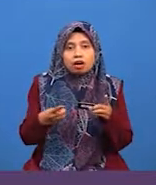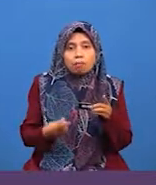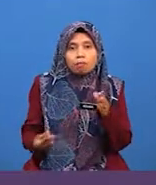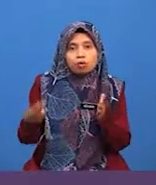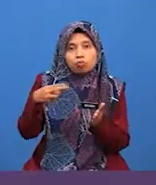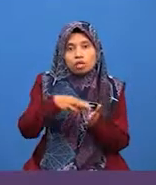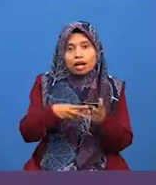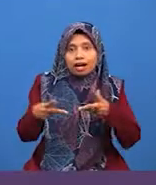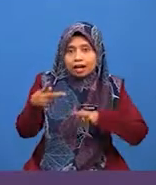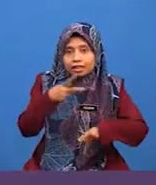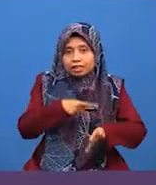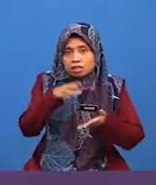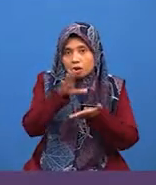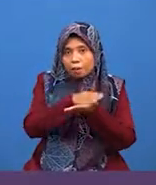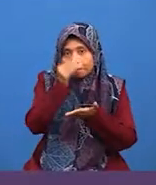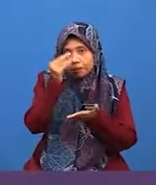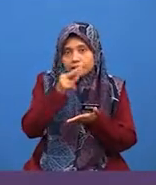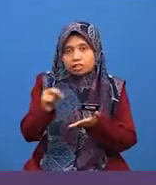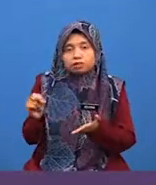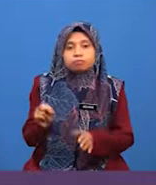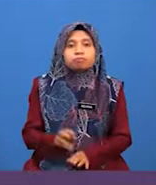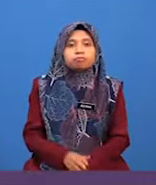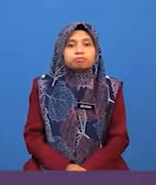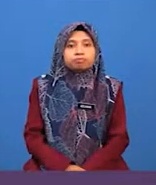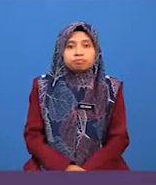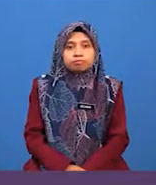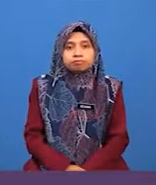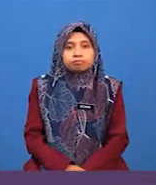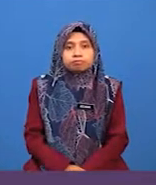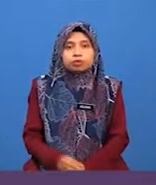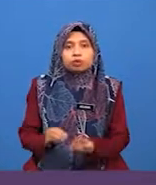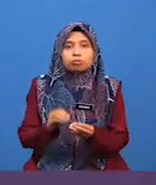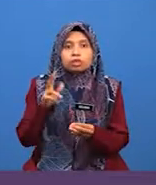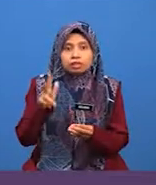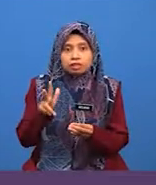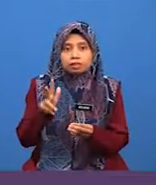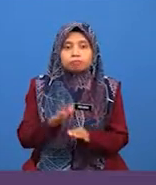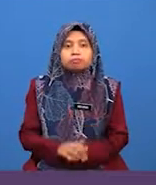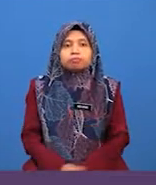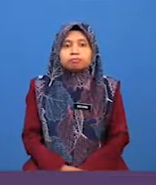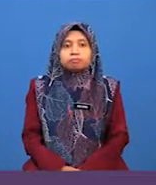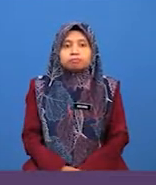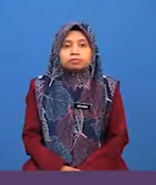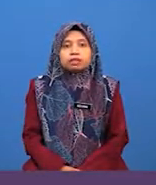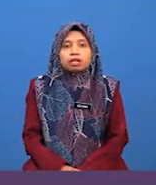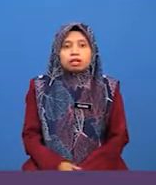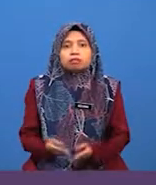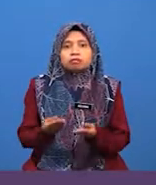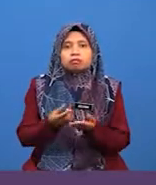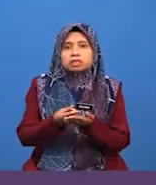sedang mengulang kaji pelajaran. Ayat ketiga.